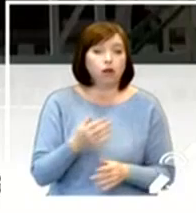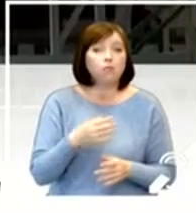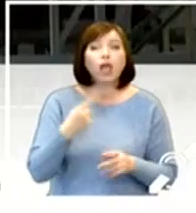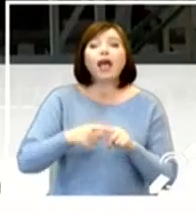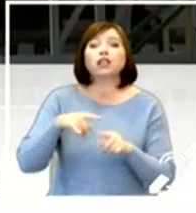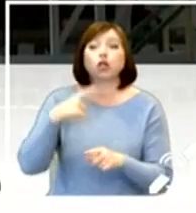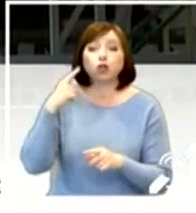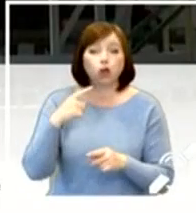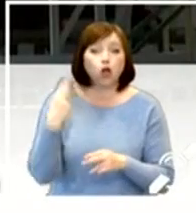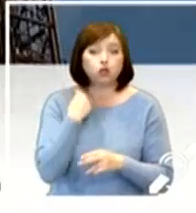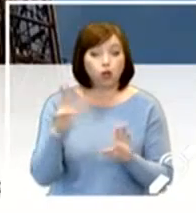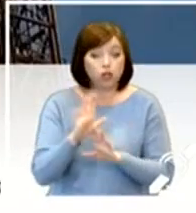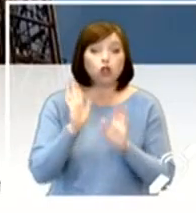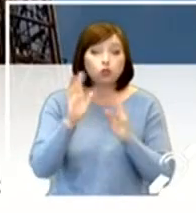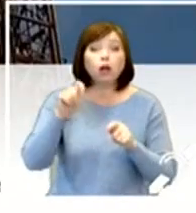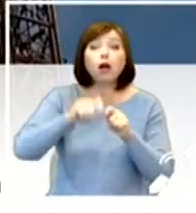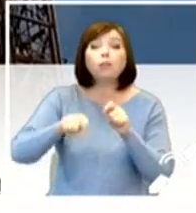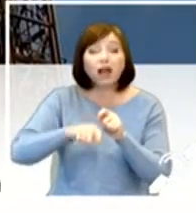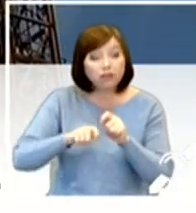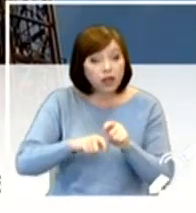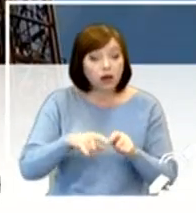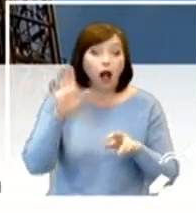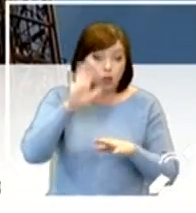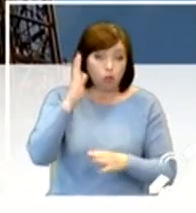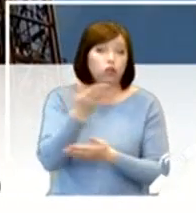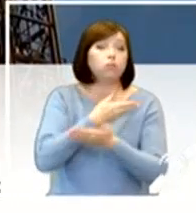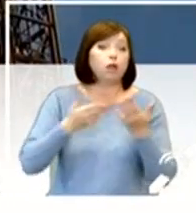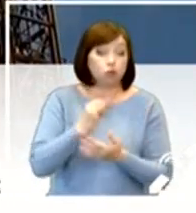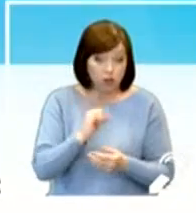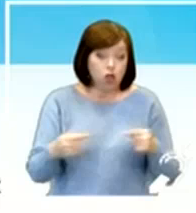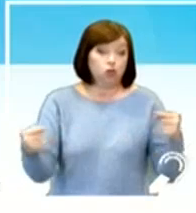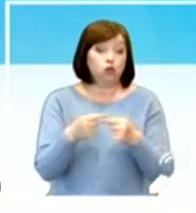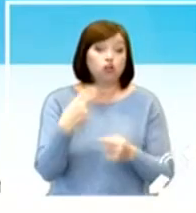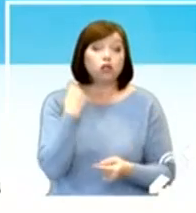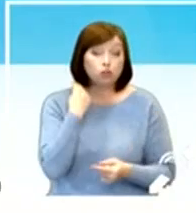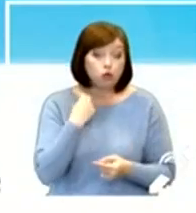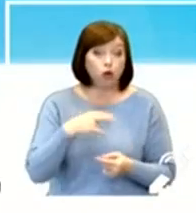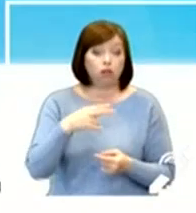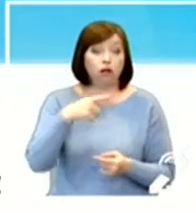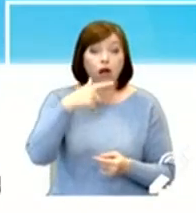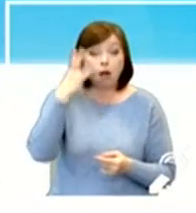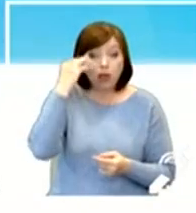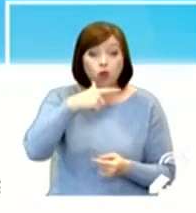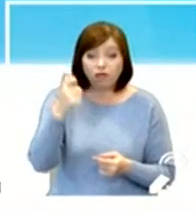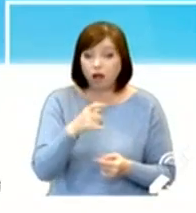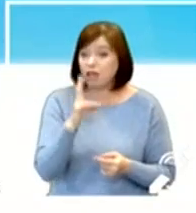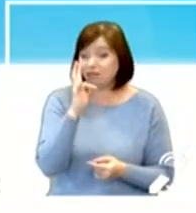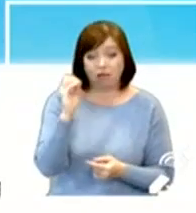angajament să facem auditul acestei datorii, după care să discutăm. Și s-a dovedit că datoria Moldovei Gaz nu este